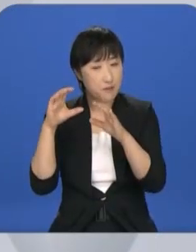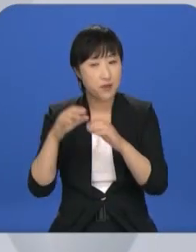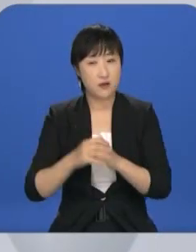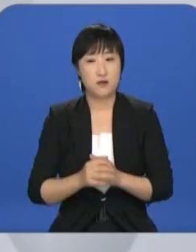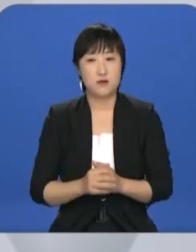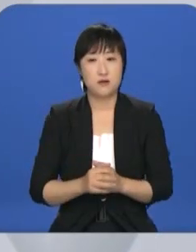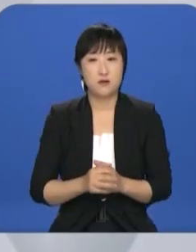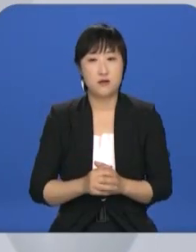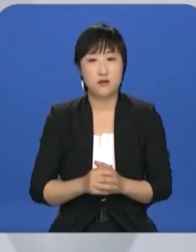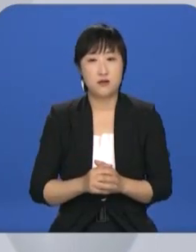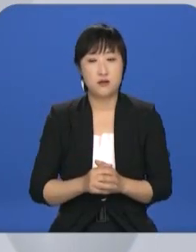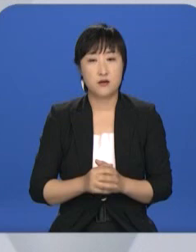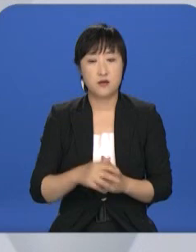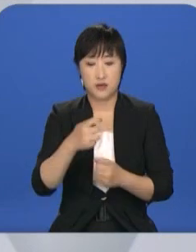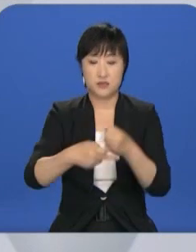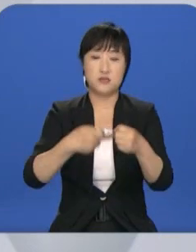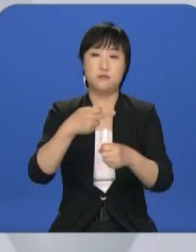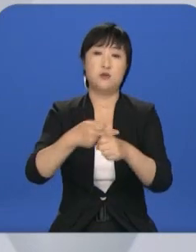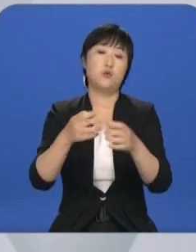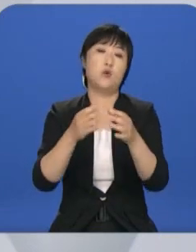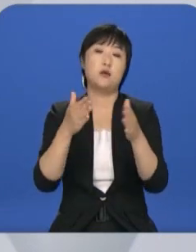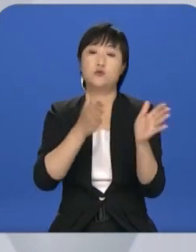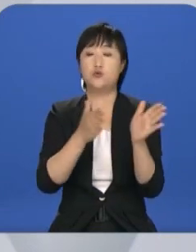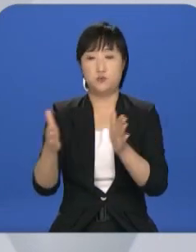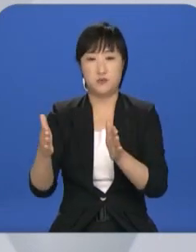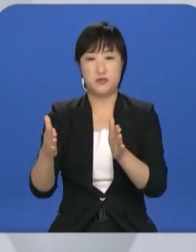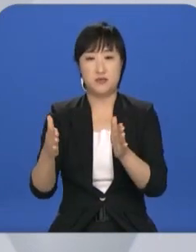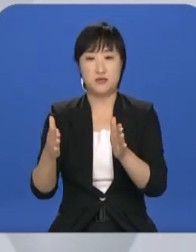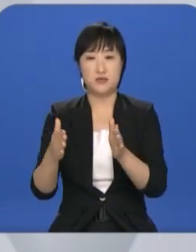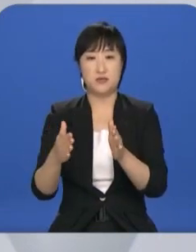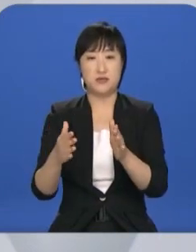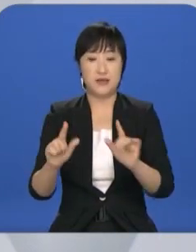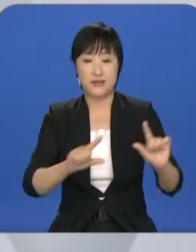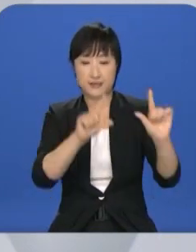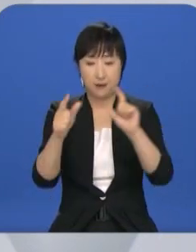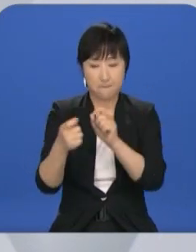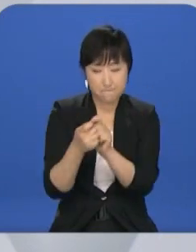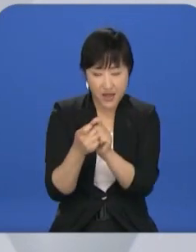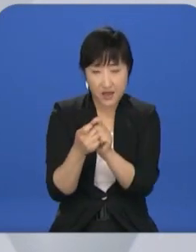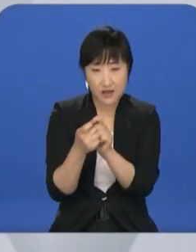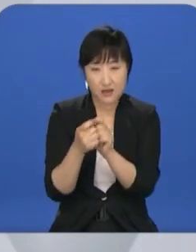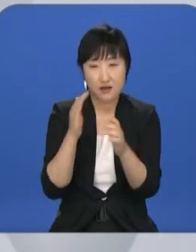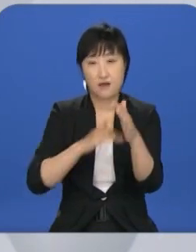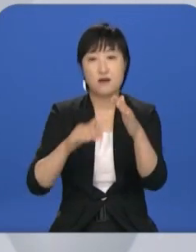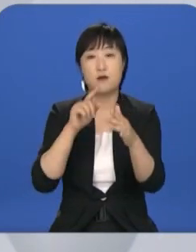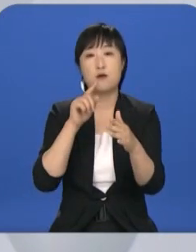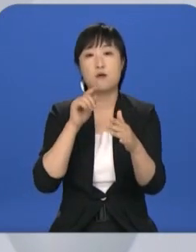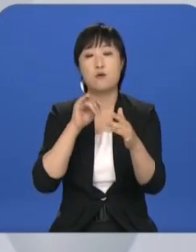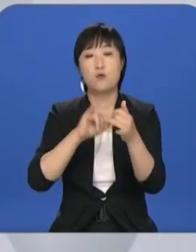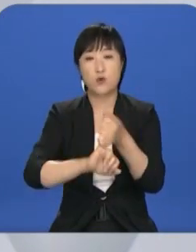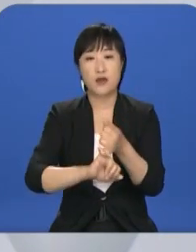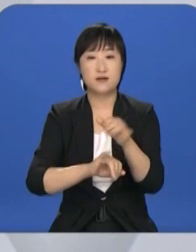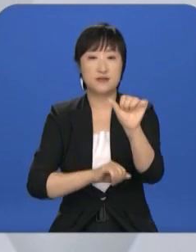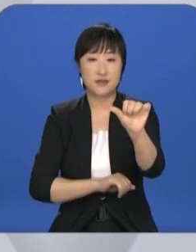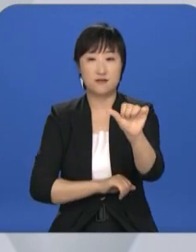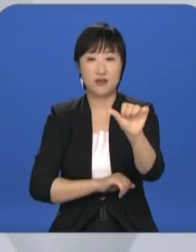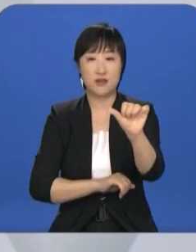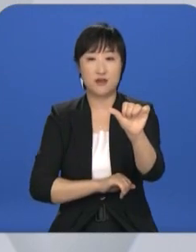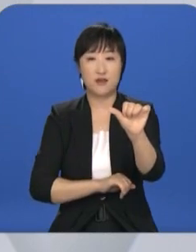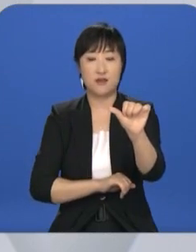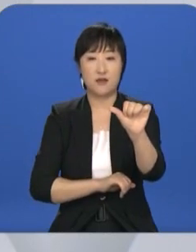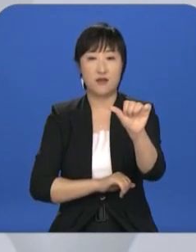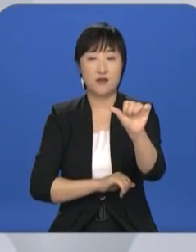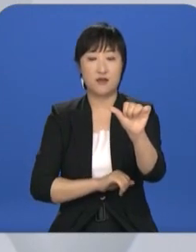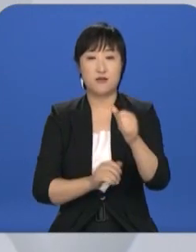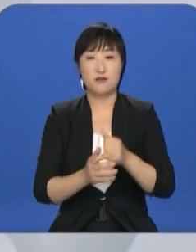수렴해서 12년 동안 준비를 했습니다. 생활 밀착형 공약을 5개